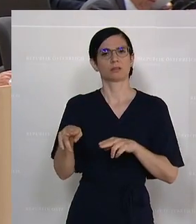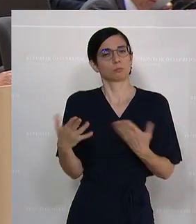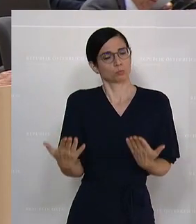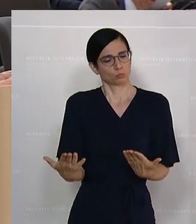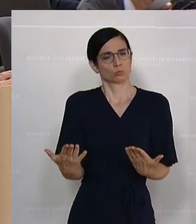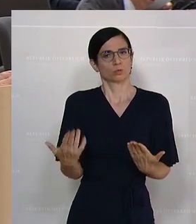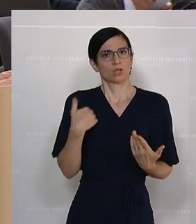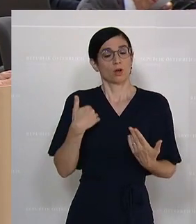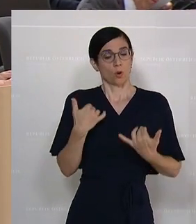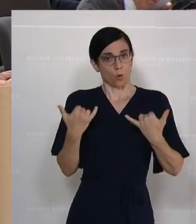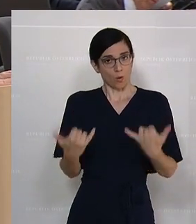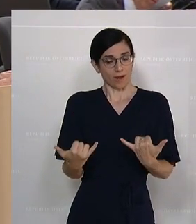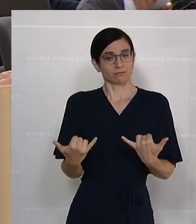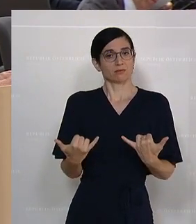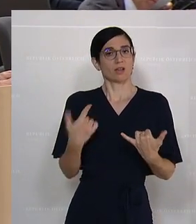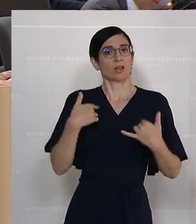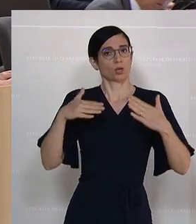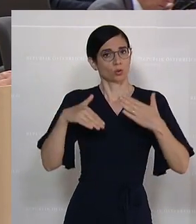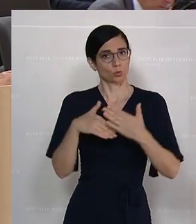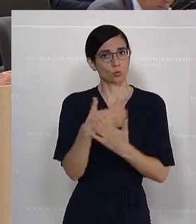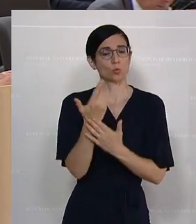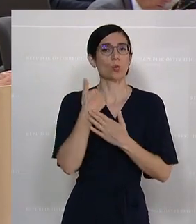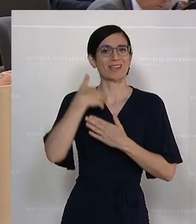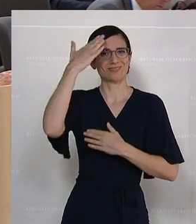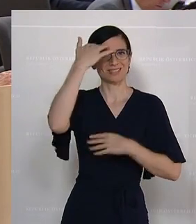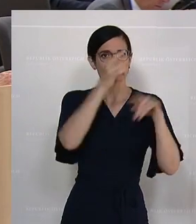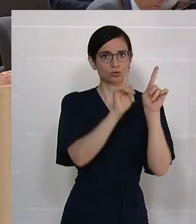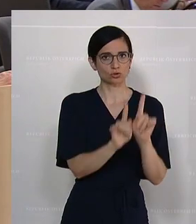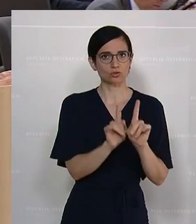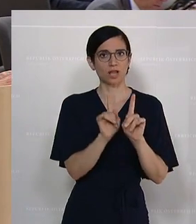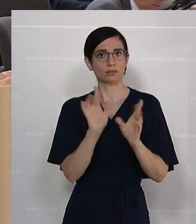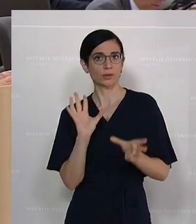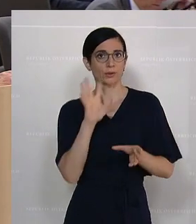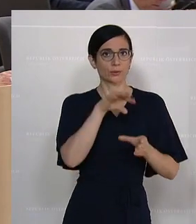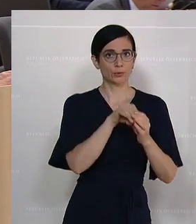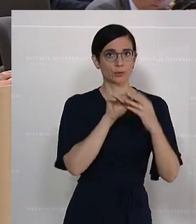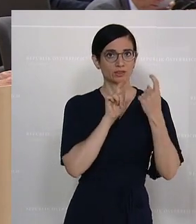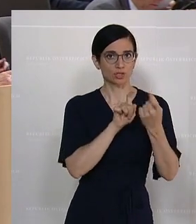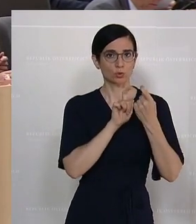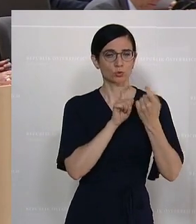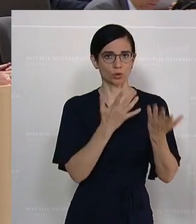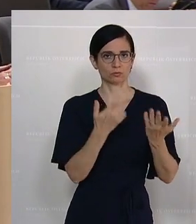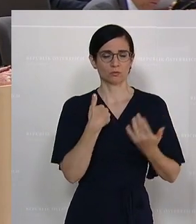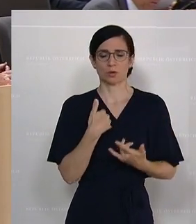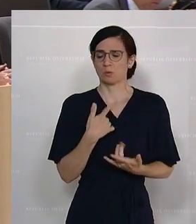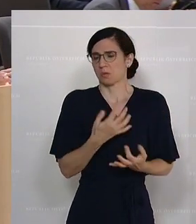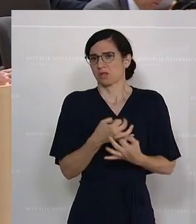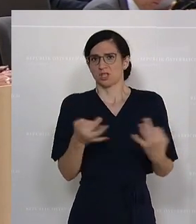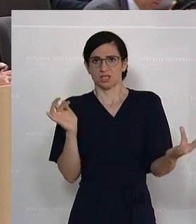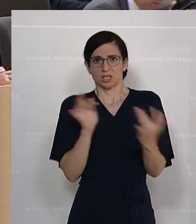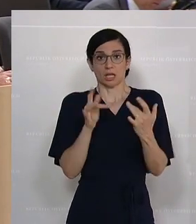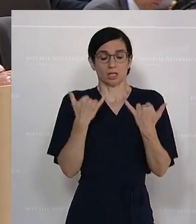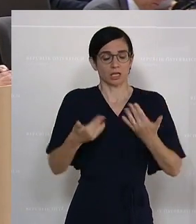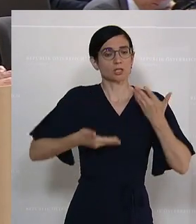hier diesen neuen erkenntnisstand mit in die debatte einzubringen es spricht überhaupt nichts dagegen die sitzung